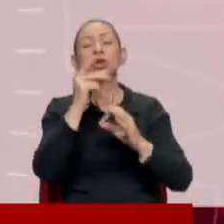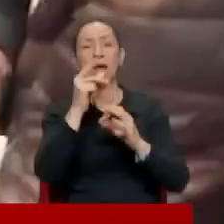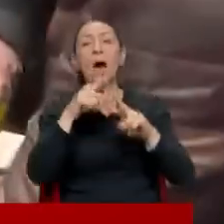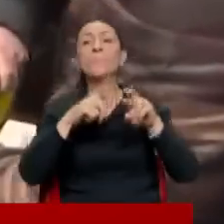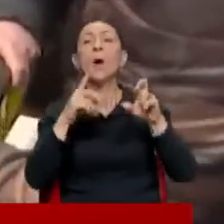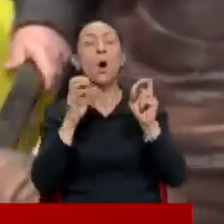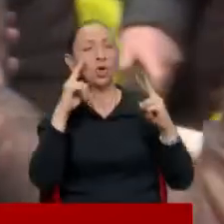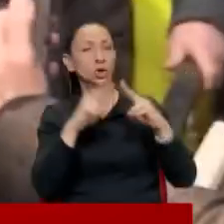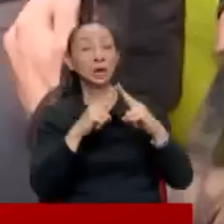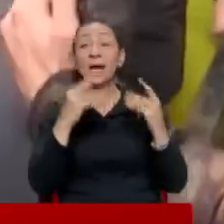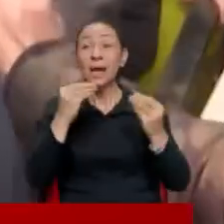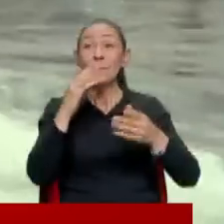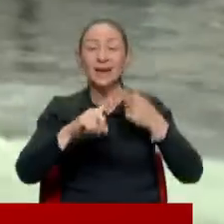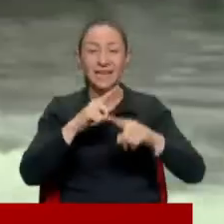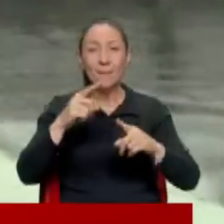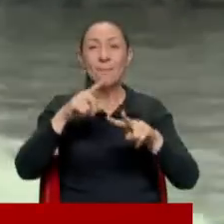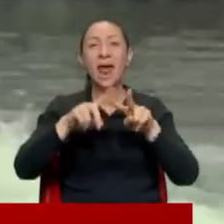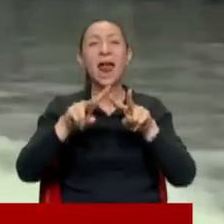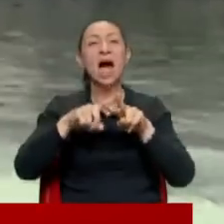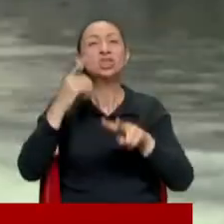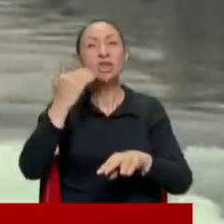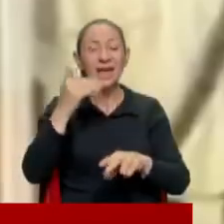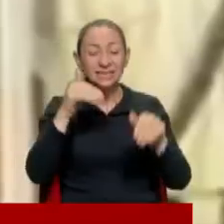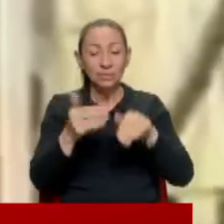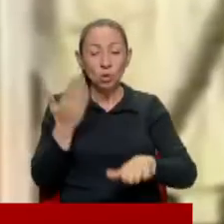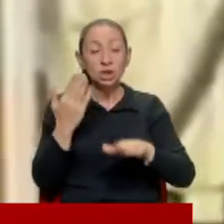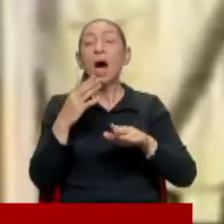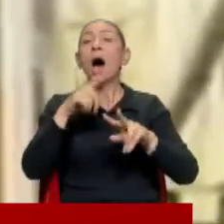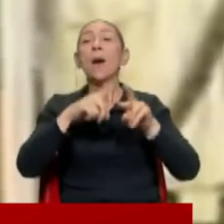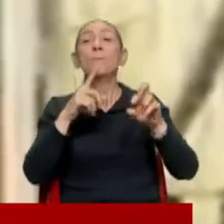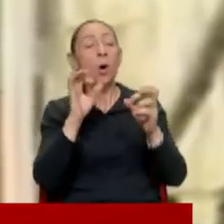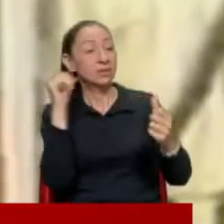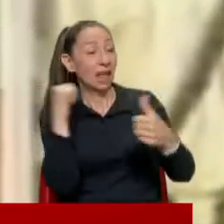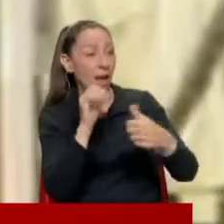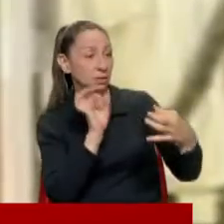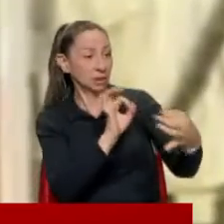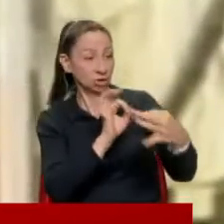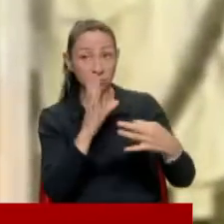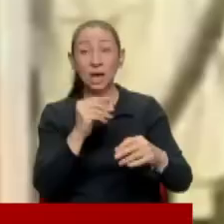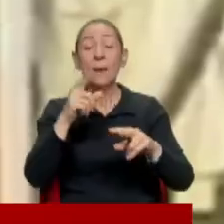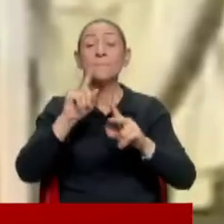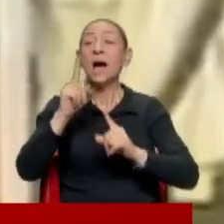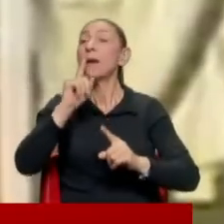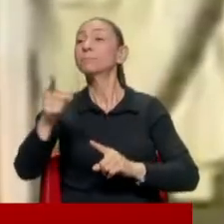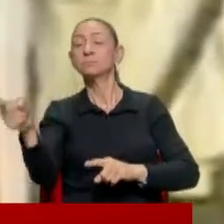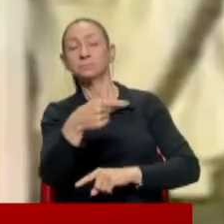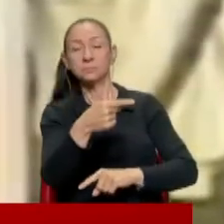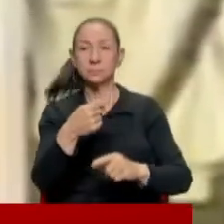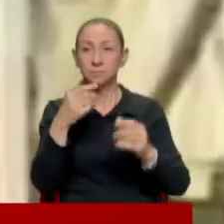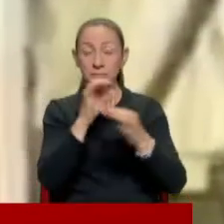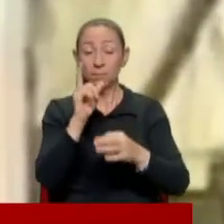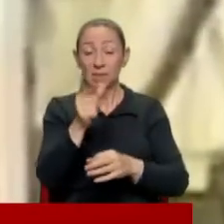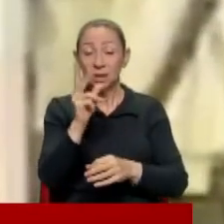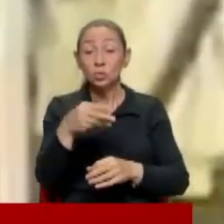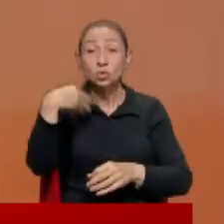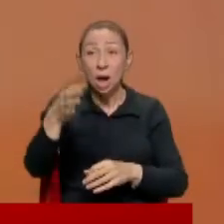görüşüyor. İYİ Parti lideri Meral Akşener'in iktidar seçim öncesi İmralı ile yeniden temas sağladı. Yargıdan bir ismi gönderdi açıklamasından birkaç gün